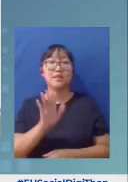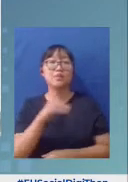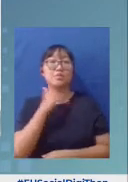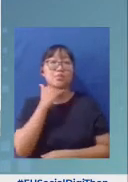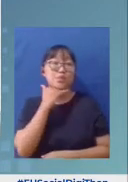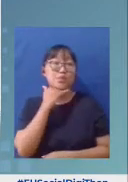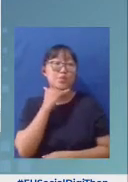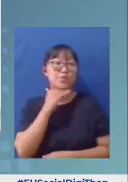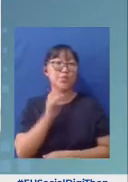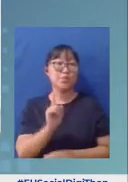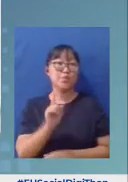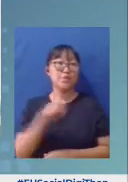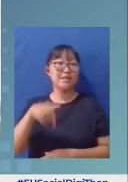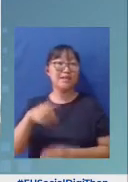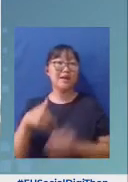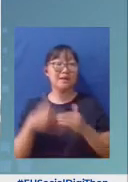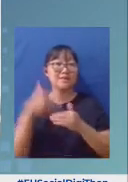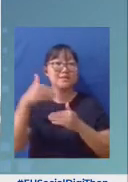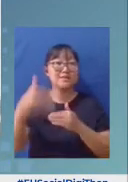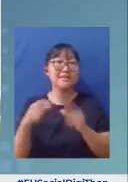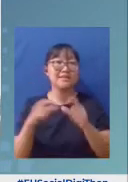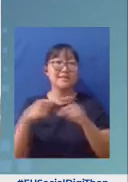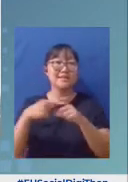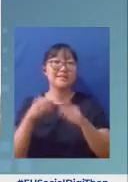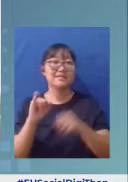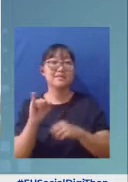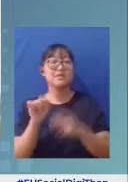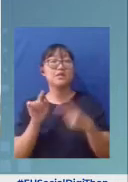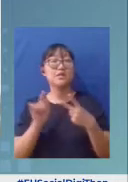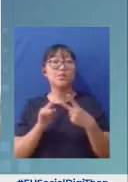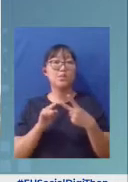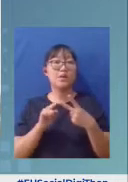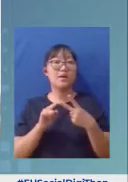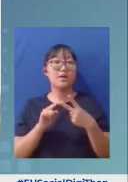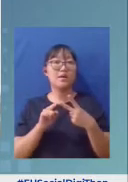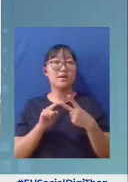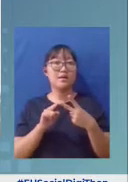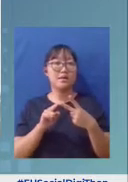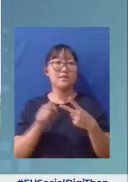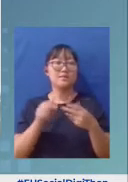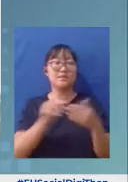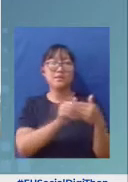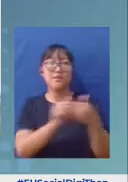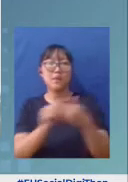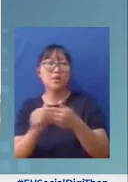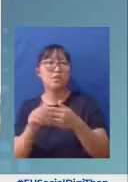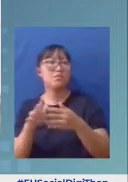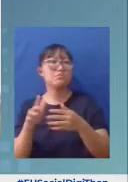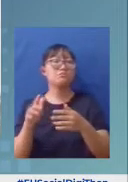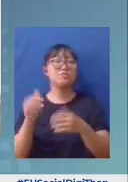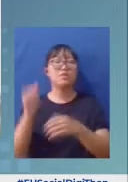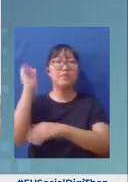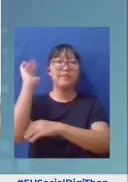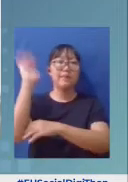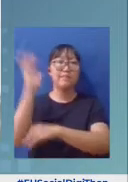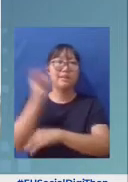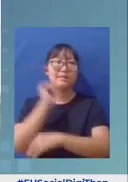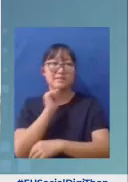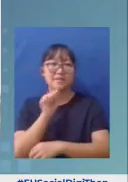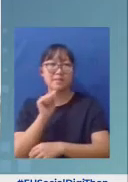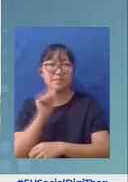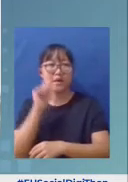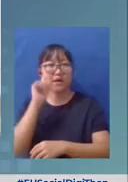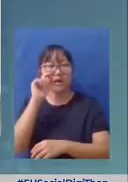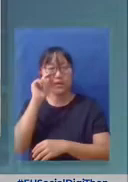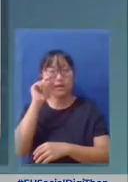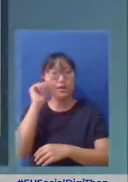Nah, sesi berbagi yang kedua akan dipandu atau akan dipaparkan oleh narasumber kita yaitu Ibu Ana Surti